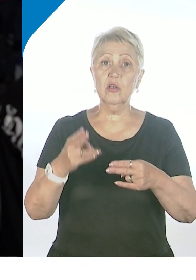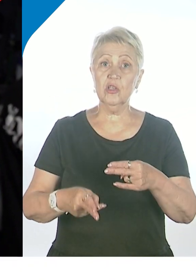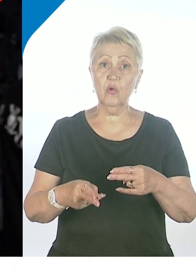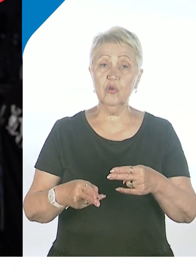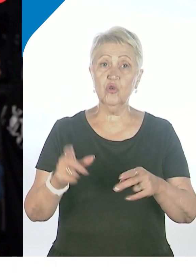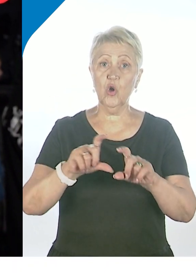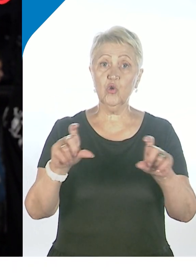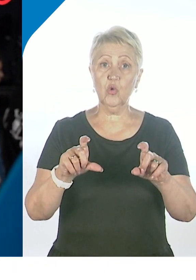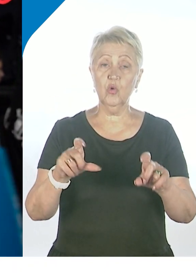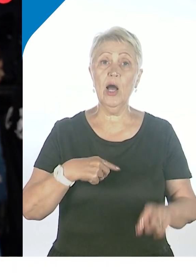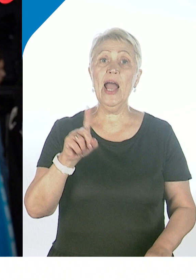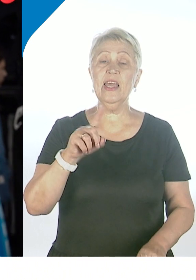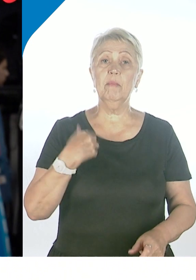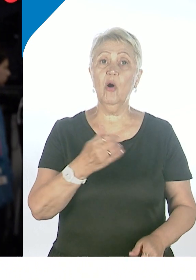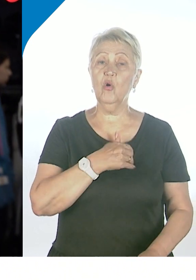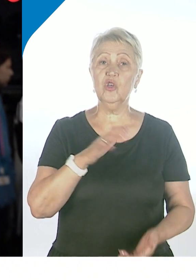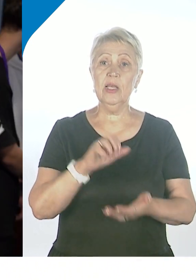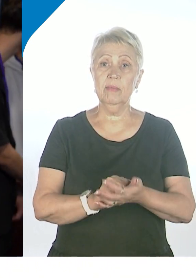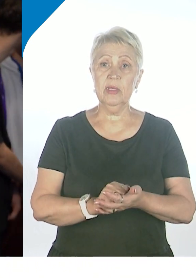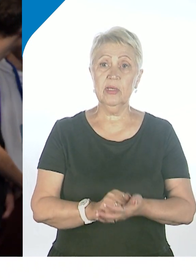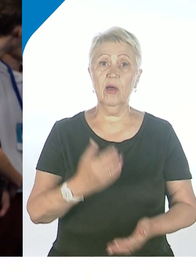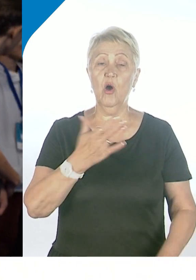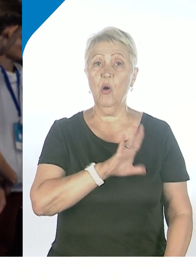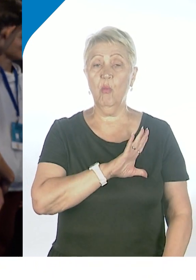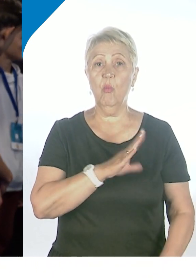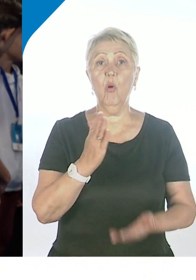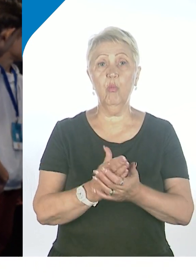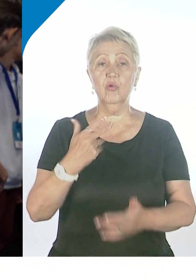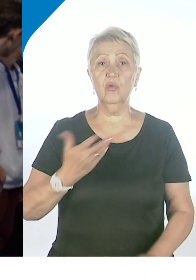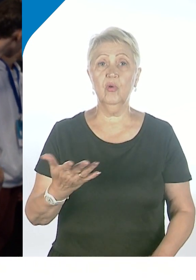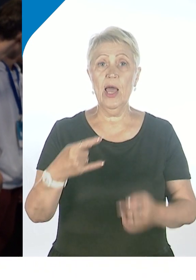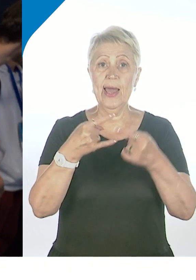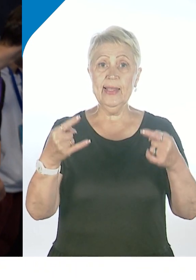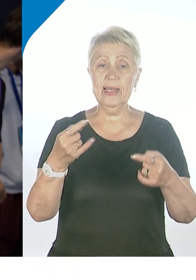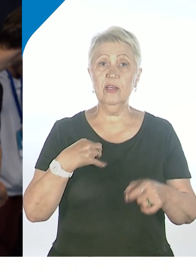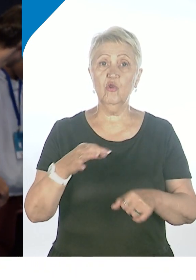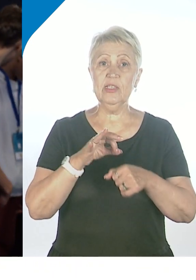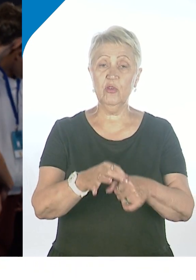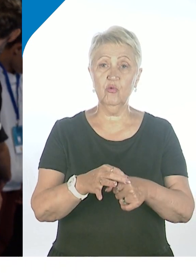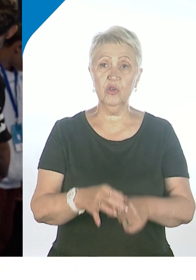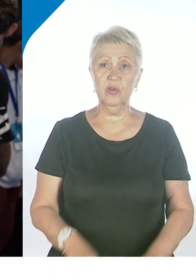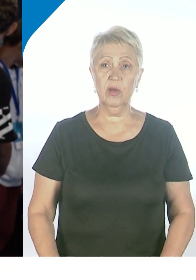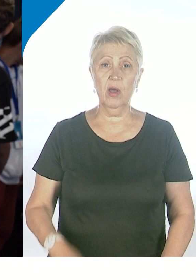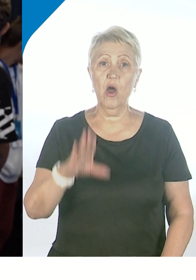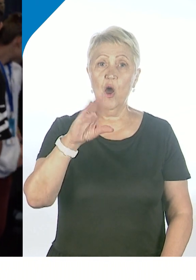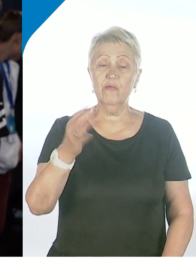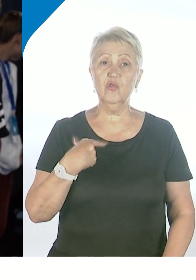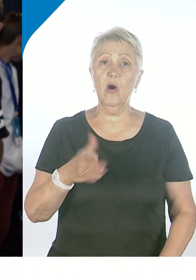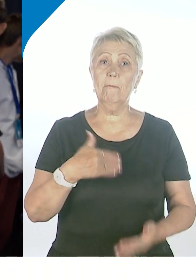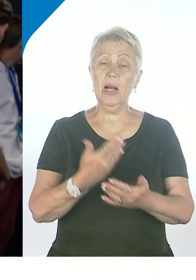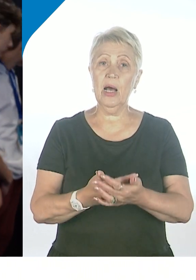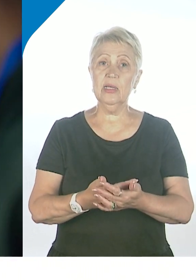Телеведущей. А почему? Что тебя в этом привлекает? Ну, мне их нравится профессия тем, что они все показывают,